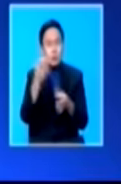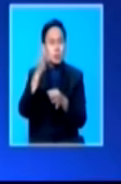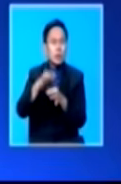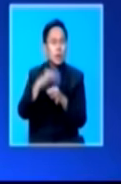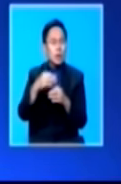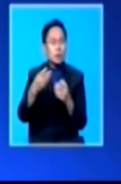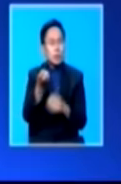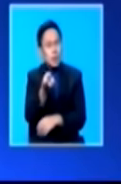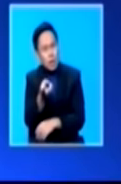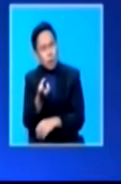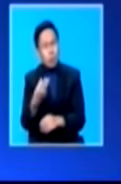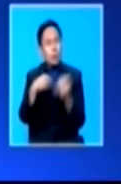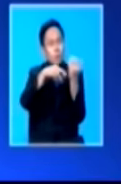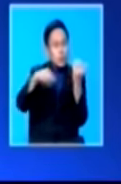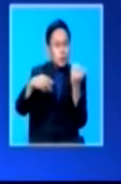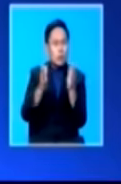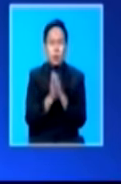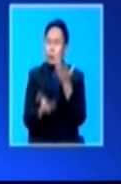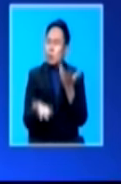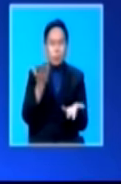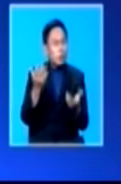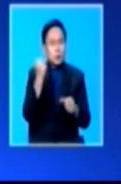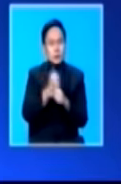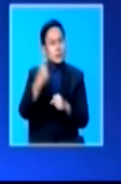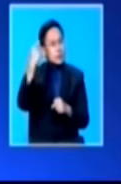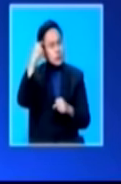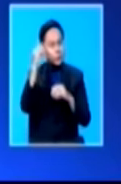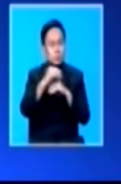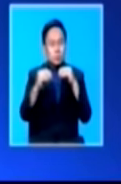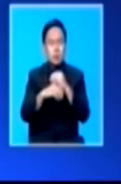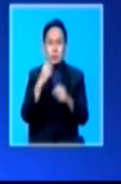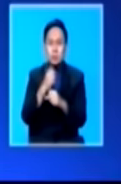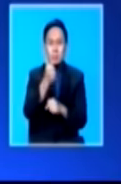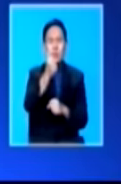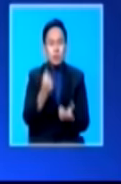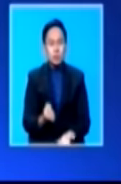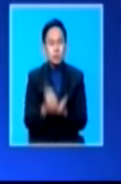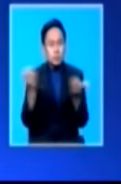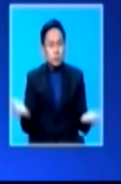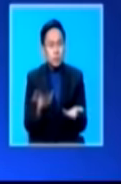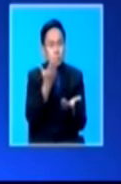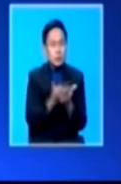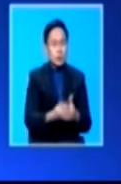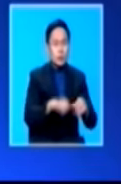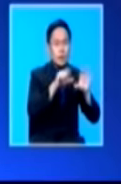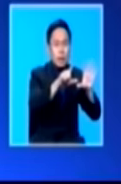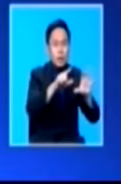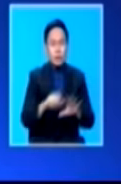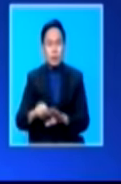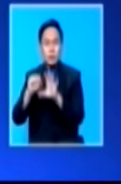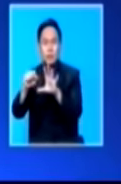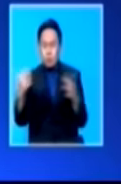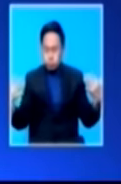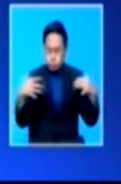แต่ธนาคารไม่ใช่ธนาคารพืชธนาคารผลิตผลการเกษตรนะนั่นแหละไปทำมันจะต้องเสริมกันทั้ง5ล้านกับ 500,000 เนี่ยมันต้องไปด้วยกันน